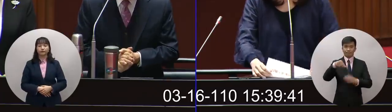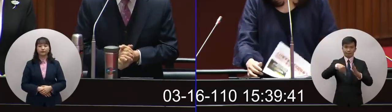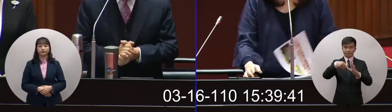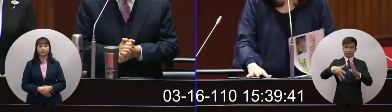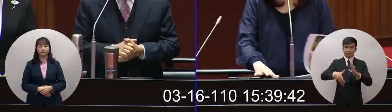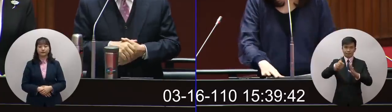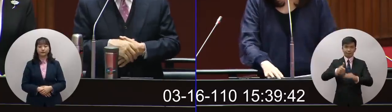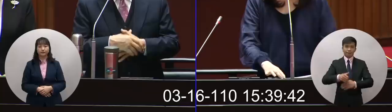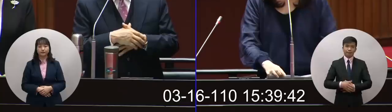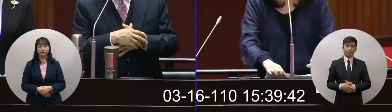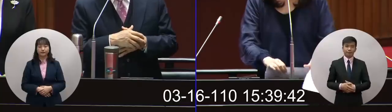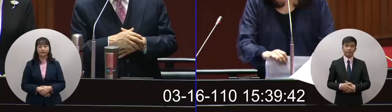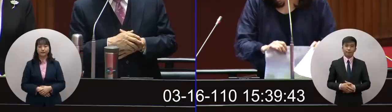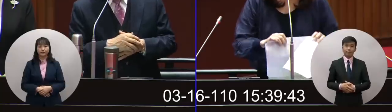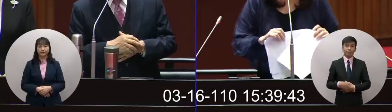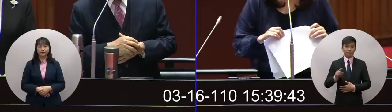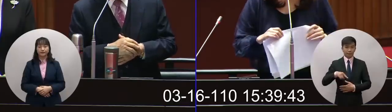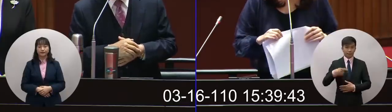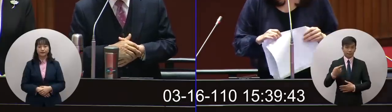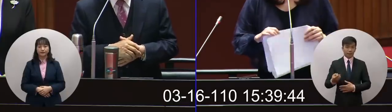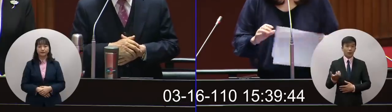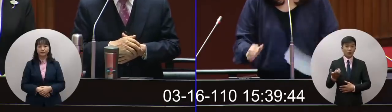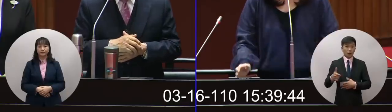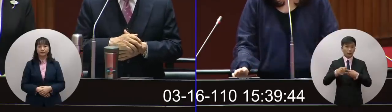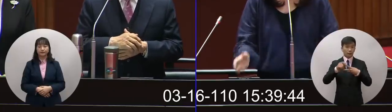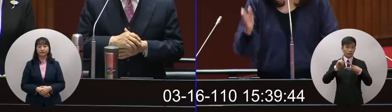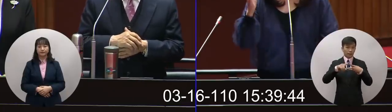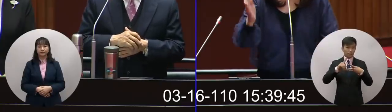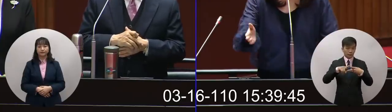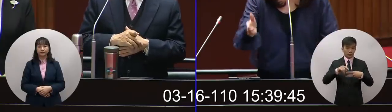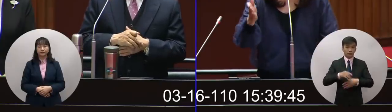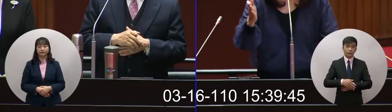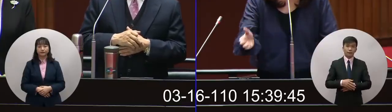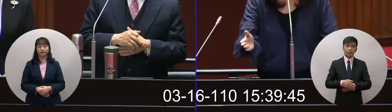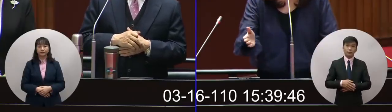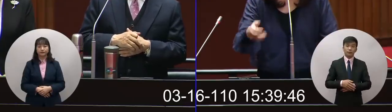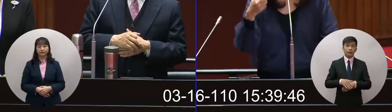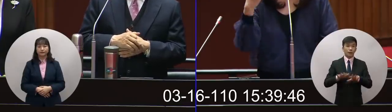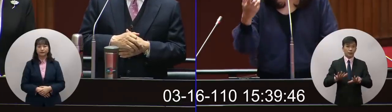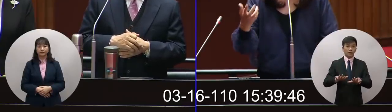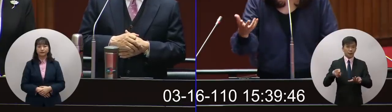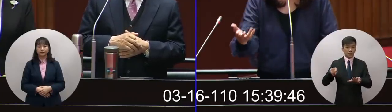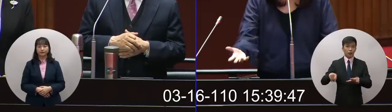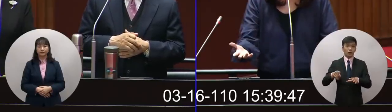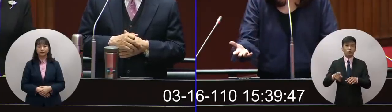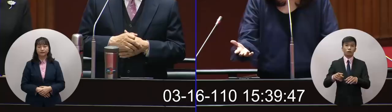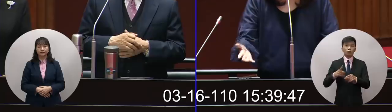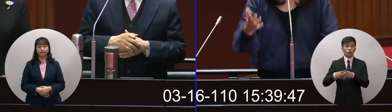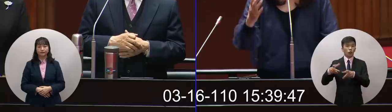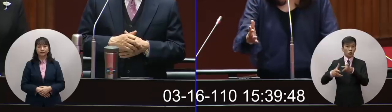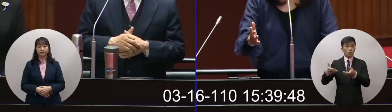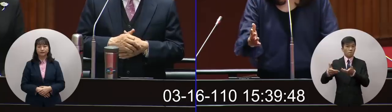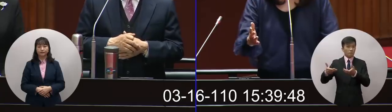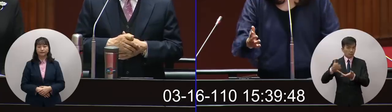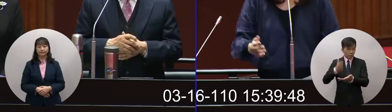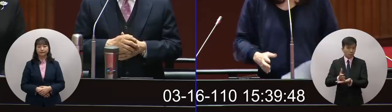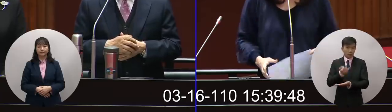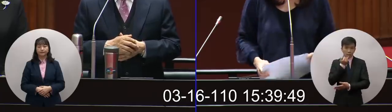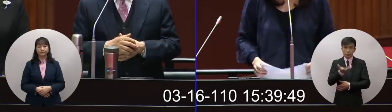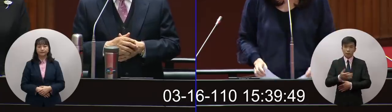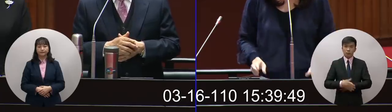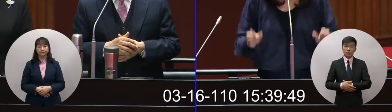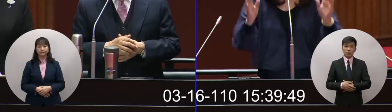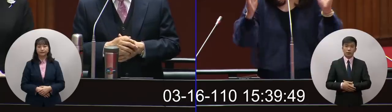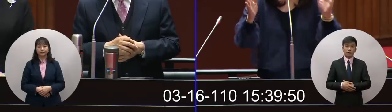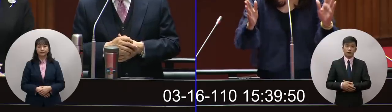诺。那接下来就是我刚刚的第一个诉求，是不是能够现在停工，释出善意？第二个，